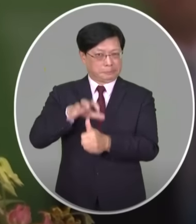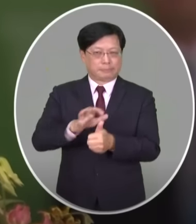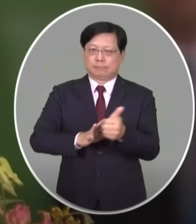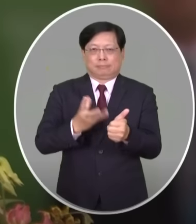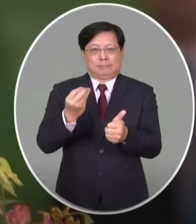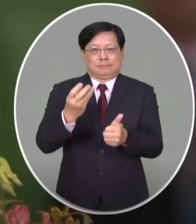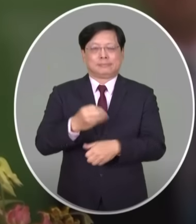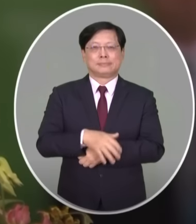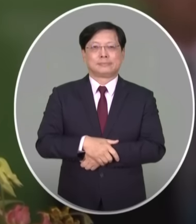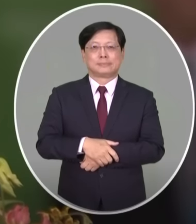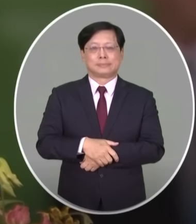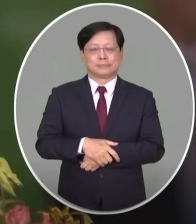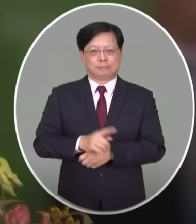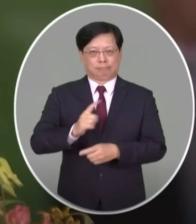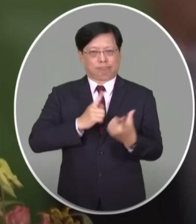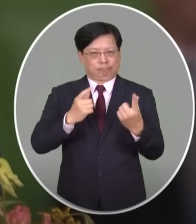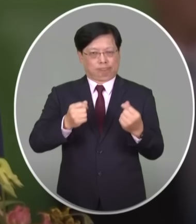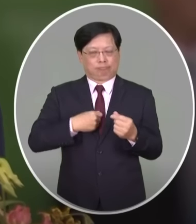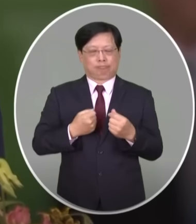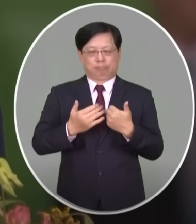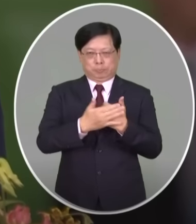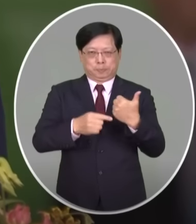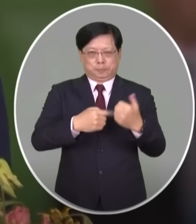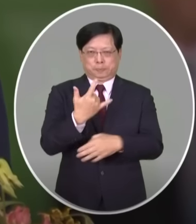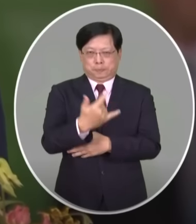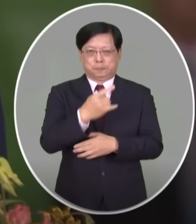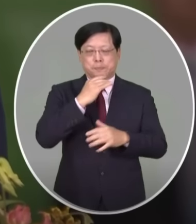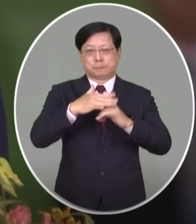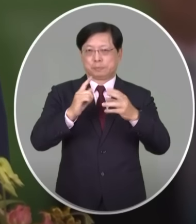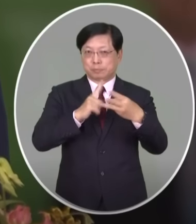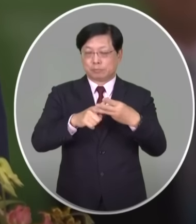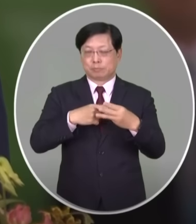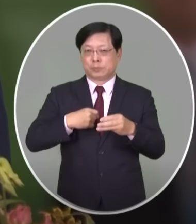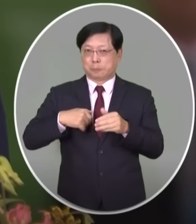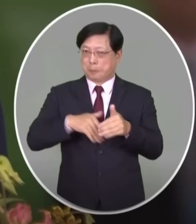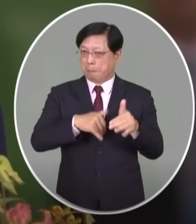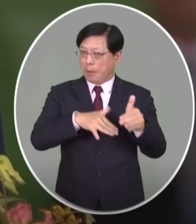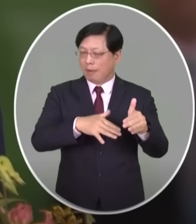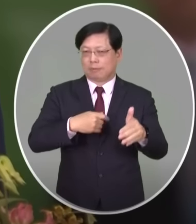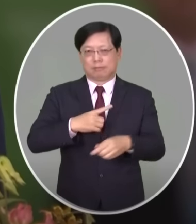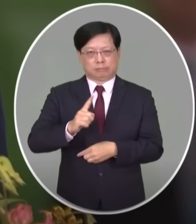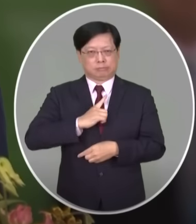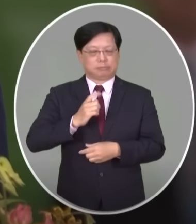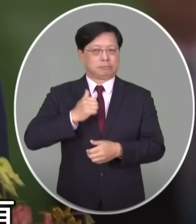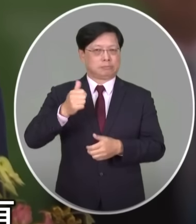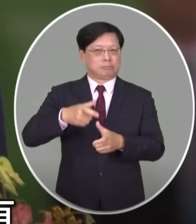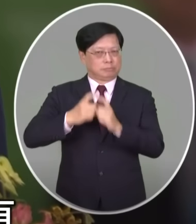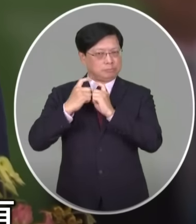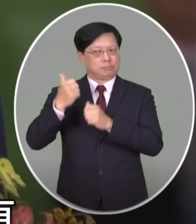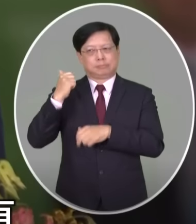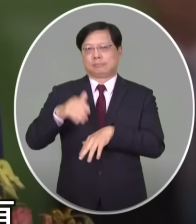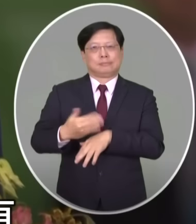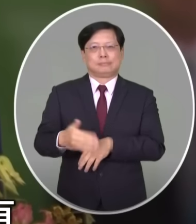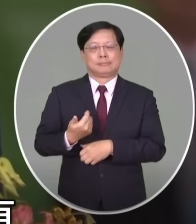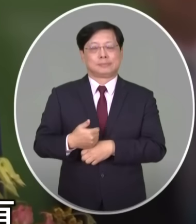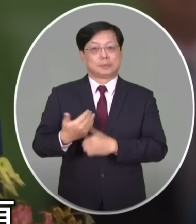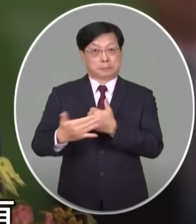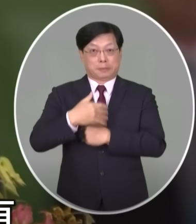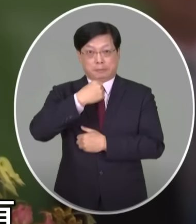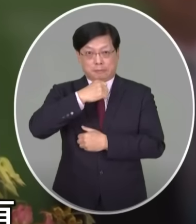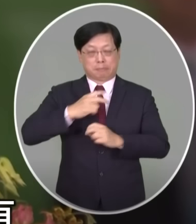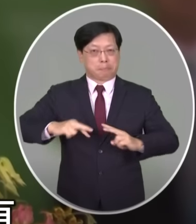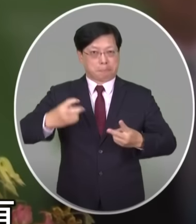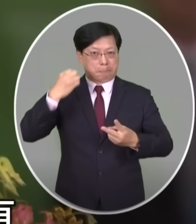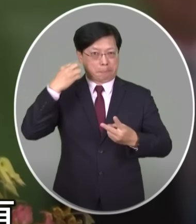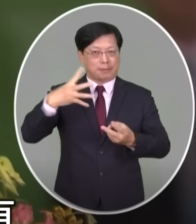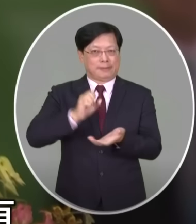响，坚定守护民主，向前走，不回头，为台湾翻开历